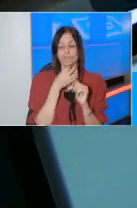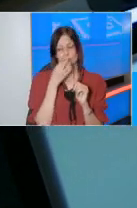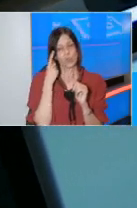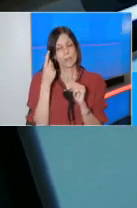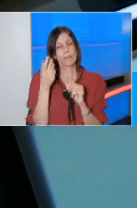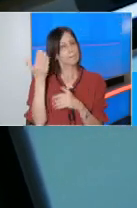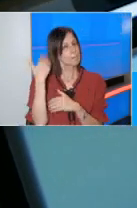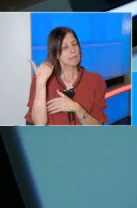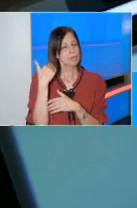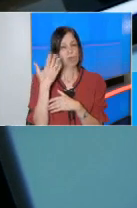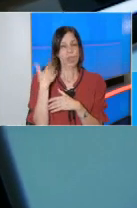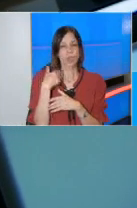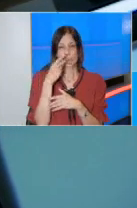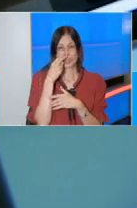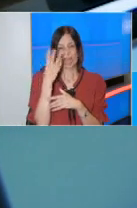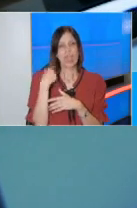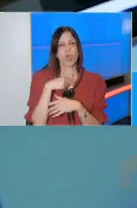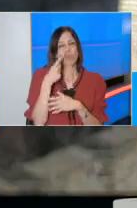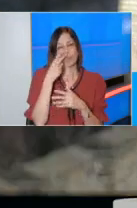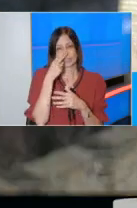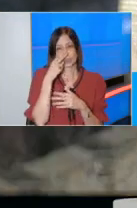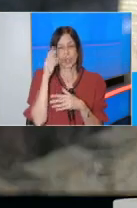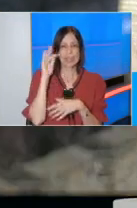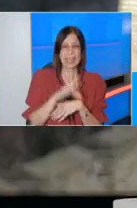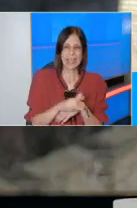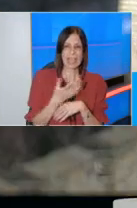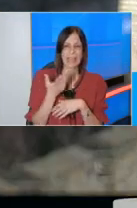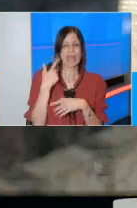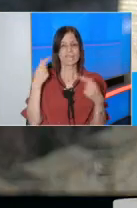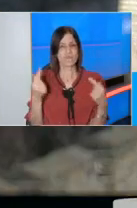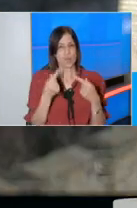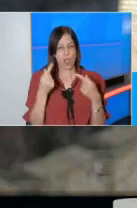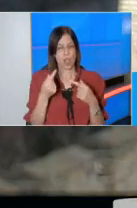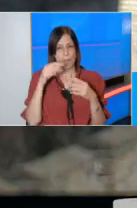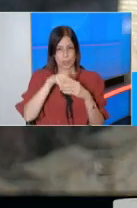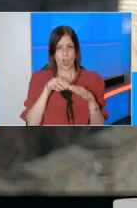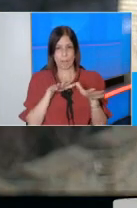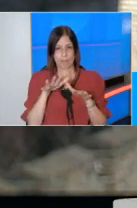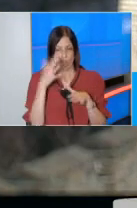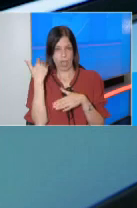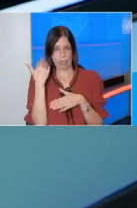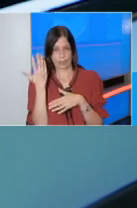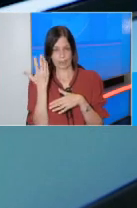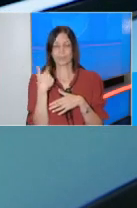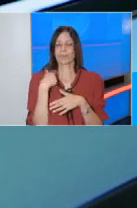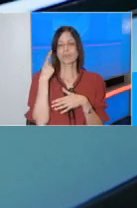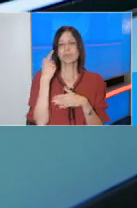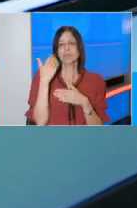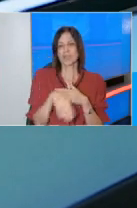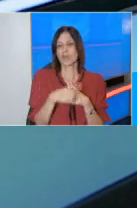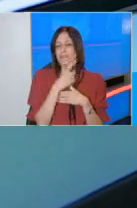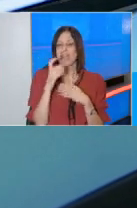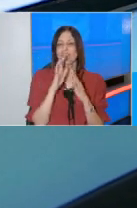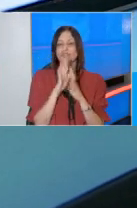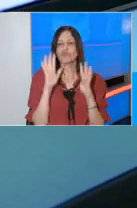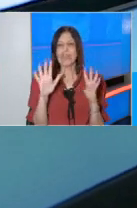היו קולות שניסו לקום נגד זה, אם היה איזה ויכוח בתוך הממשלה? את יודעת שבסוף המאה